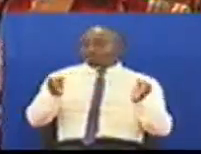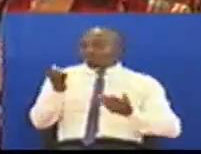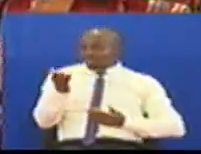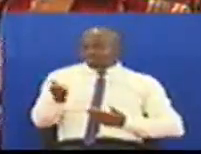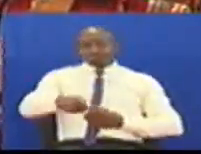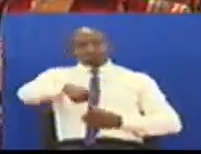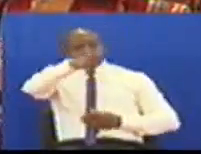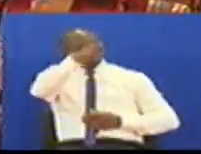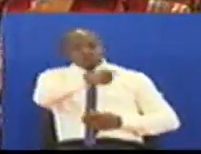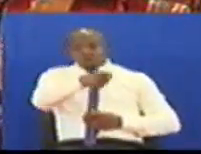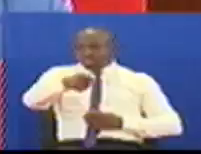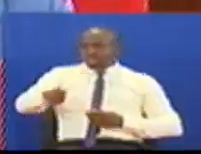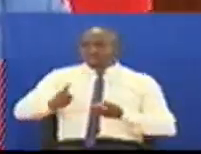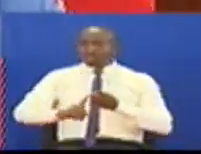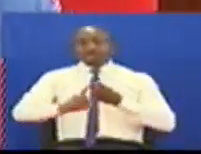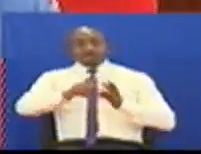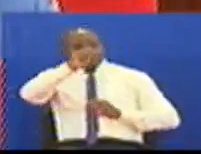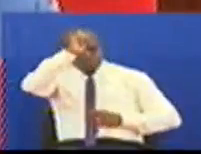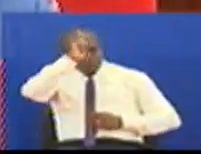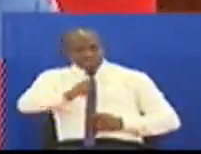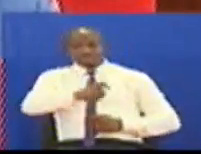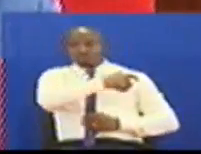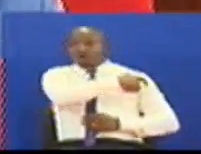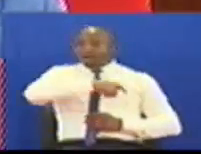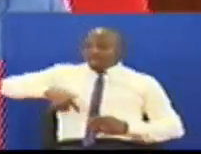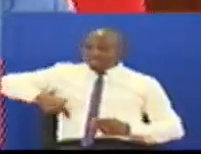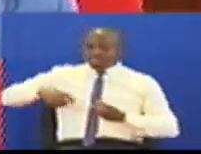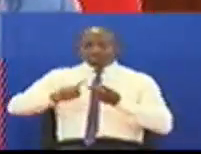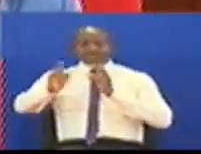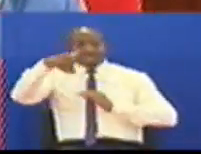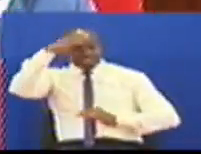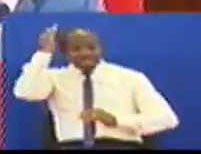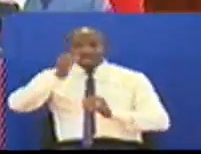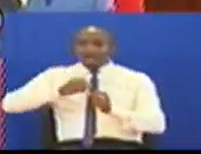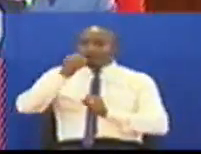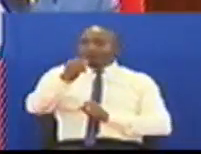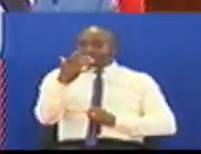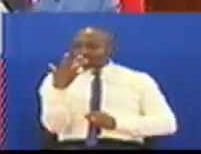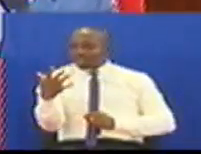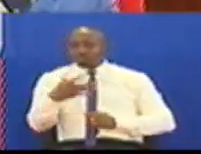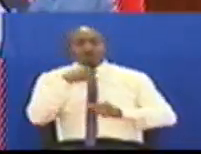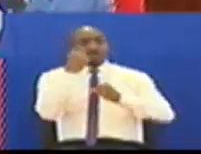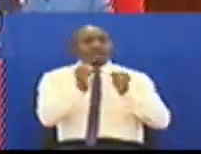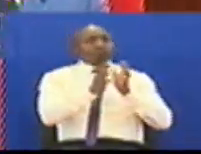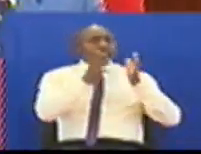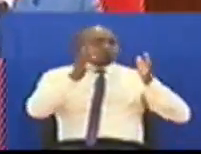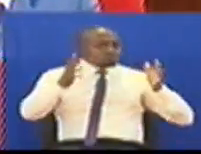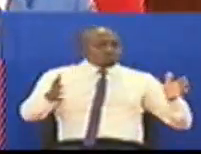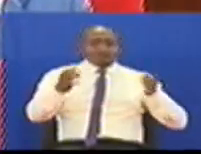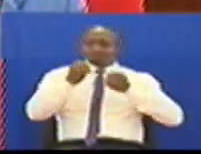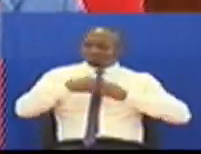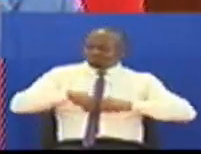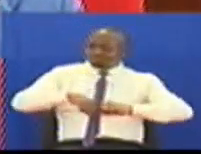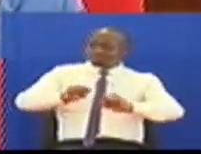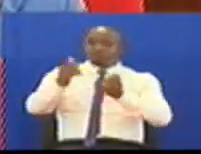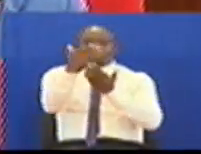kumpongeza sana Mheshimiwa Rais na serikali ya awamu ya tano kwa kazi kubwa ambayo wameifanya katika nchi yetu